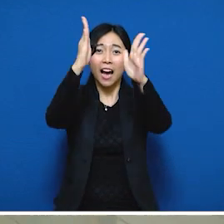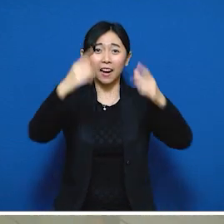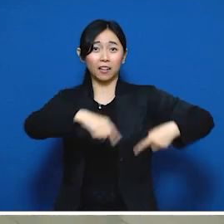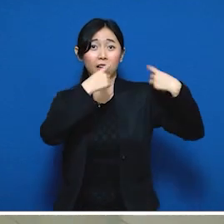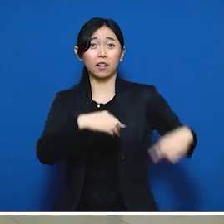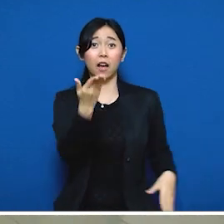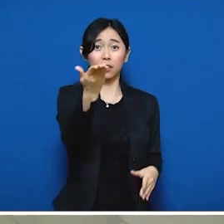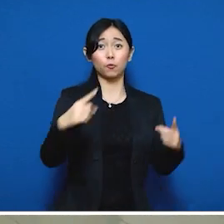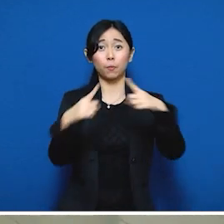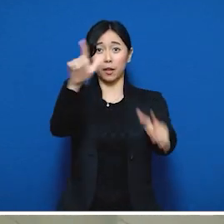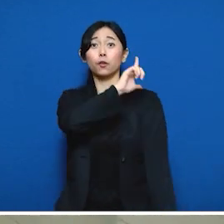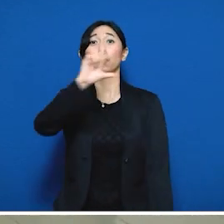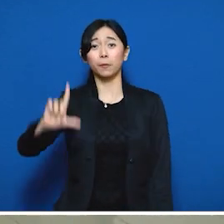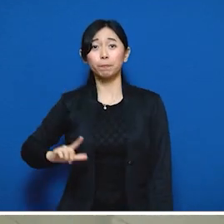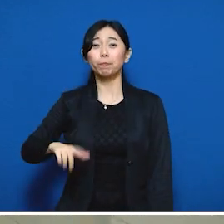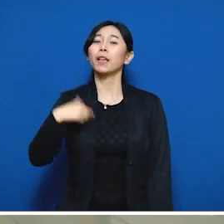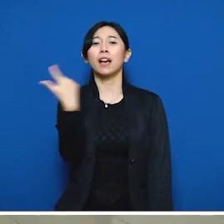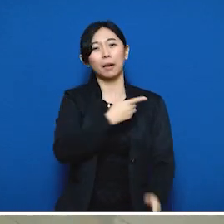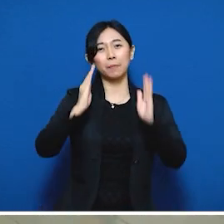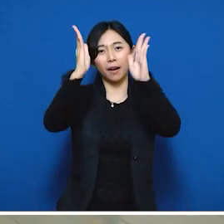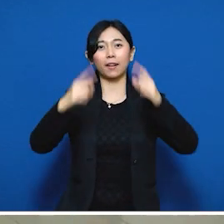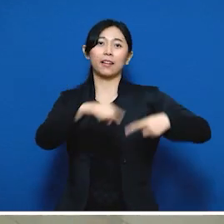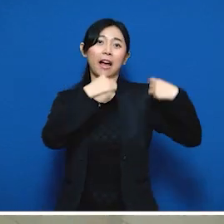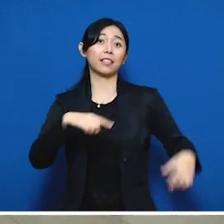Arahkanlah hatimu kepada Tuhan.